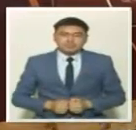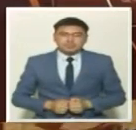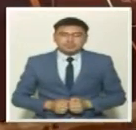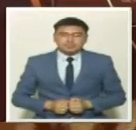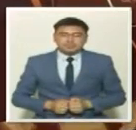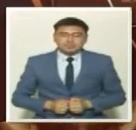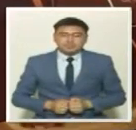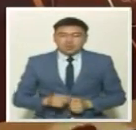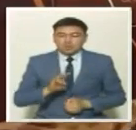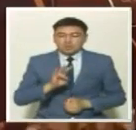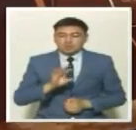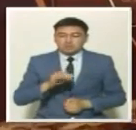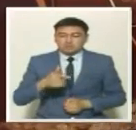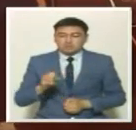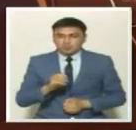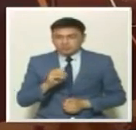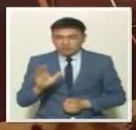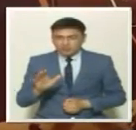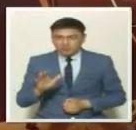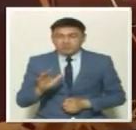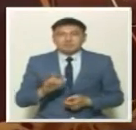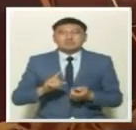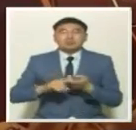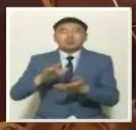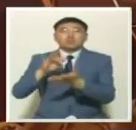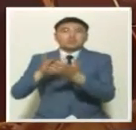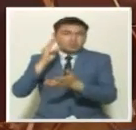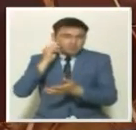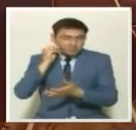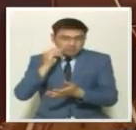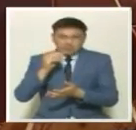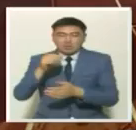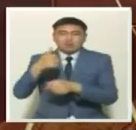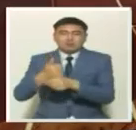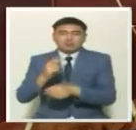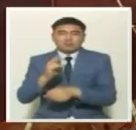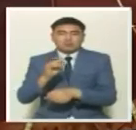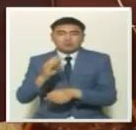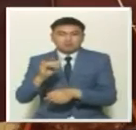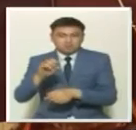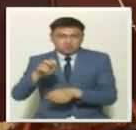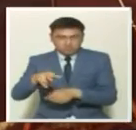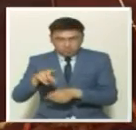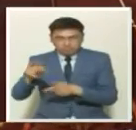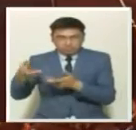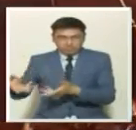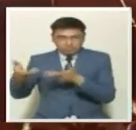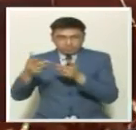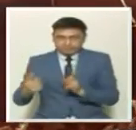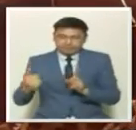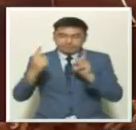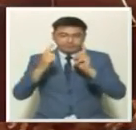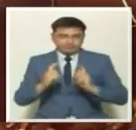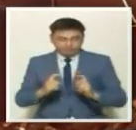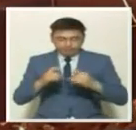Аймақ басшысы Нұрлан Ноғаев Германия Федеративті Республикасының Алматы қаласындағы бас консулы Марио Инго Зоусты қабылдады. Екі жақты